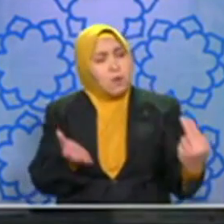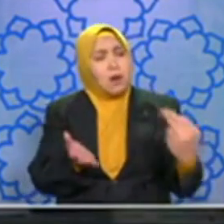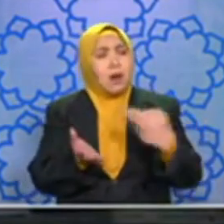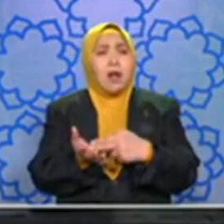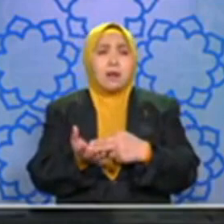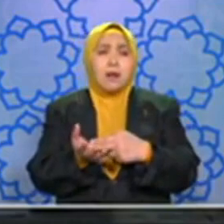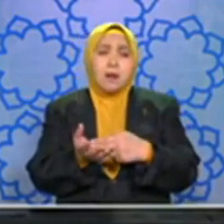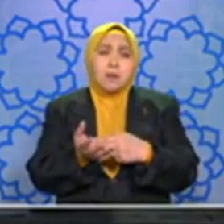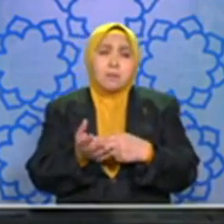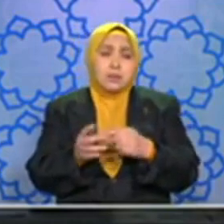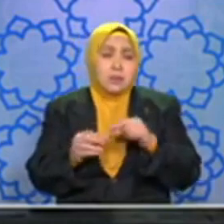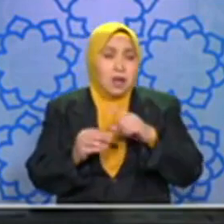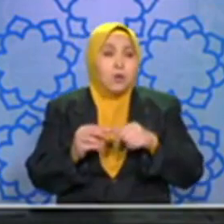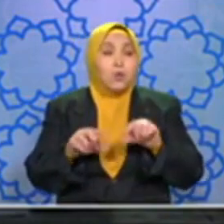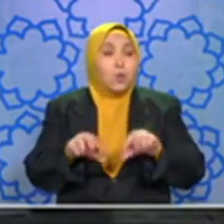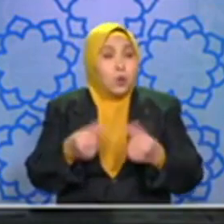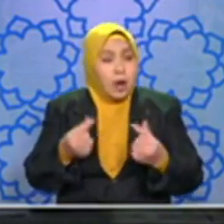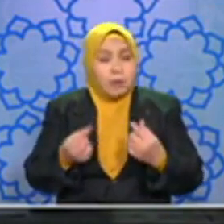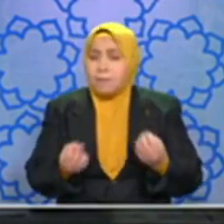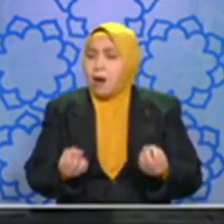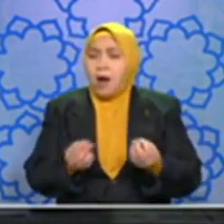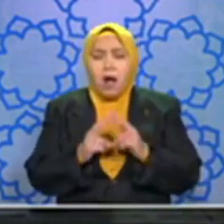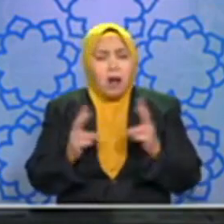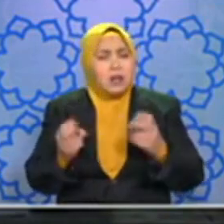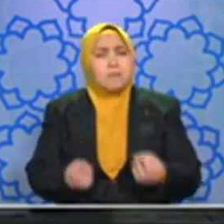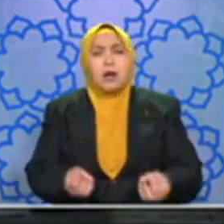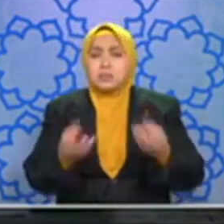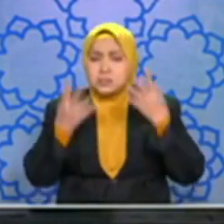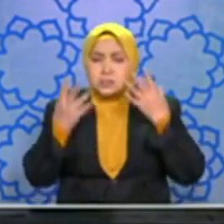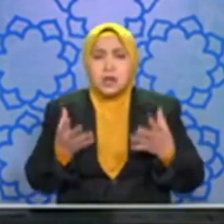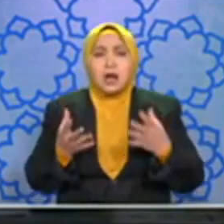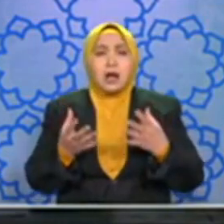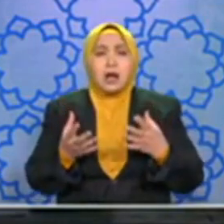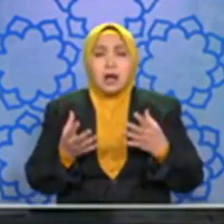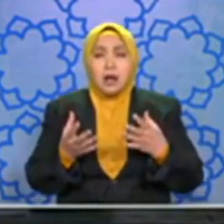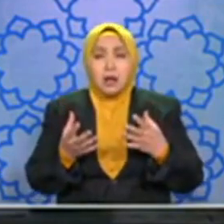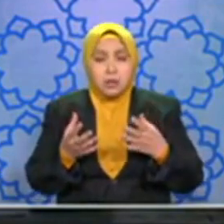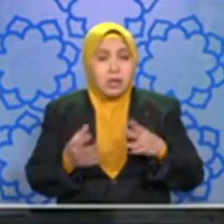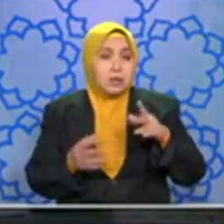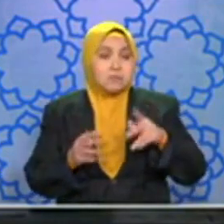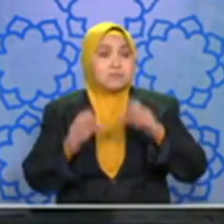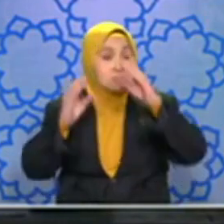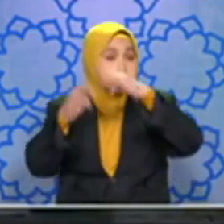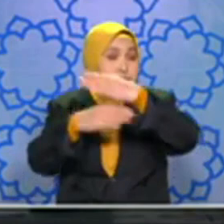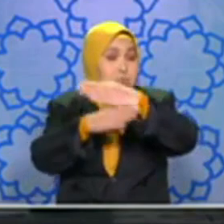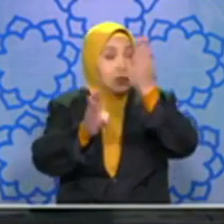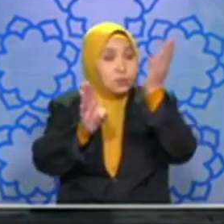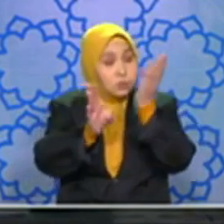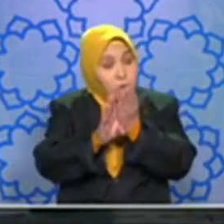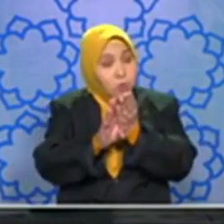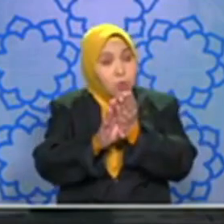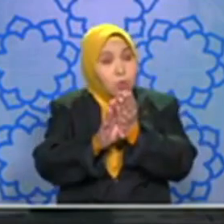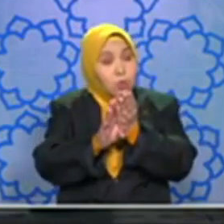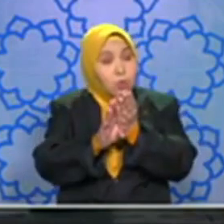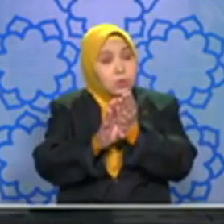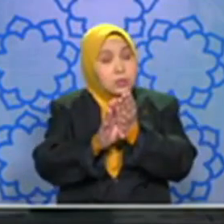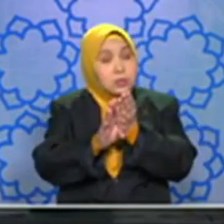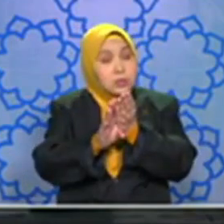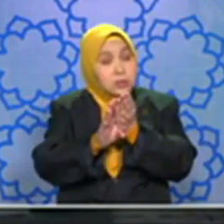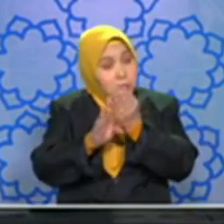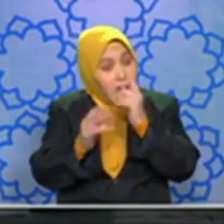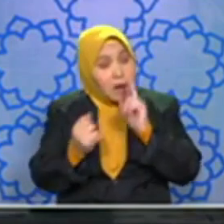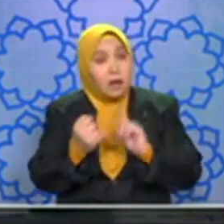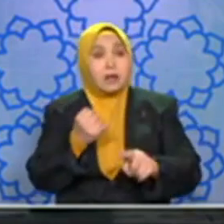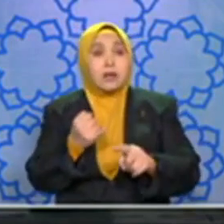Quran. Masya-Allah. Ya, paling banyak. Pasal apa? Pasal baton terakhir ya. Kalau kita lari itu kan ada baton tu kan. Baton